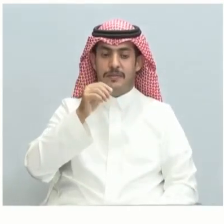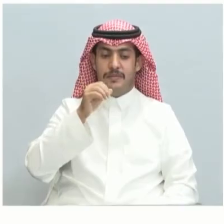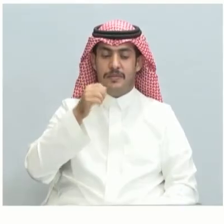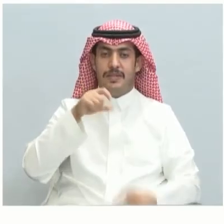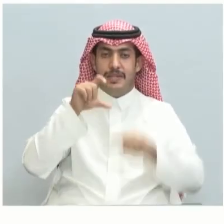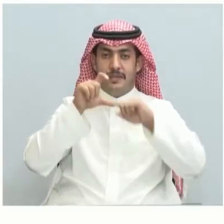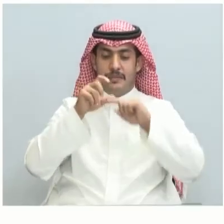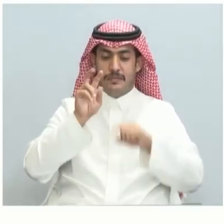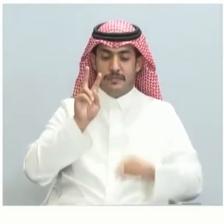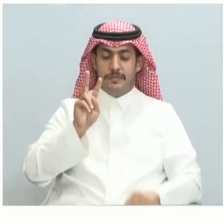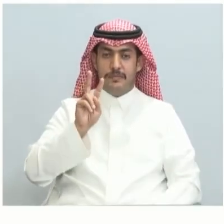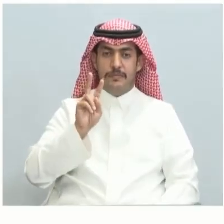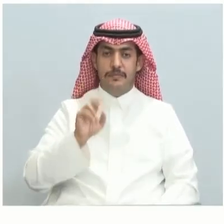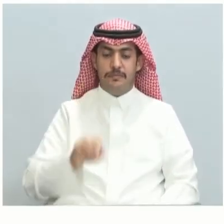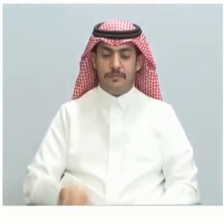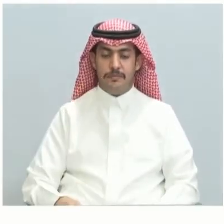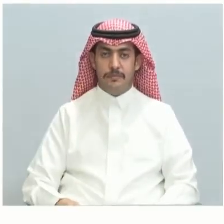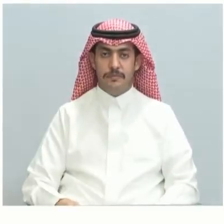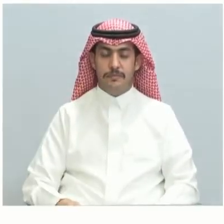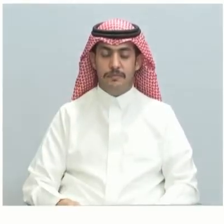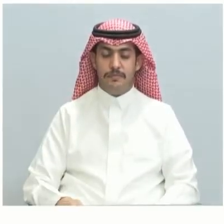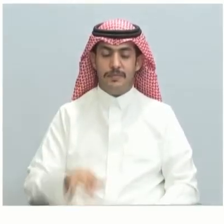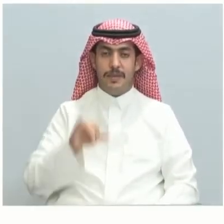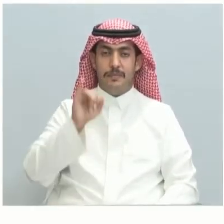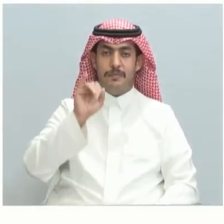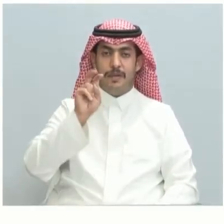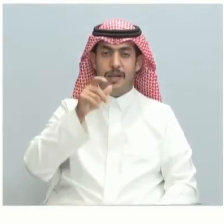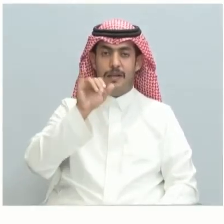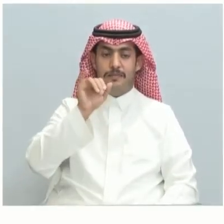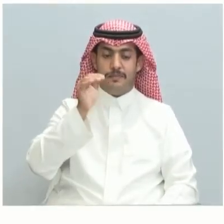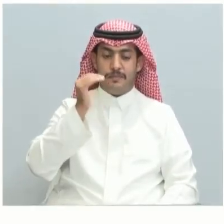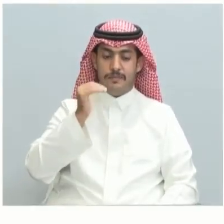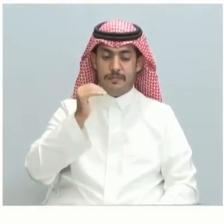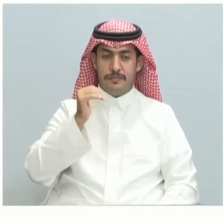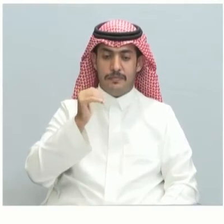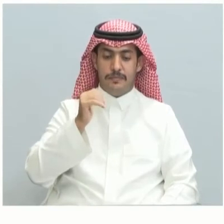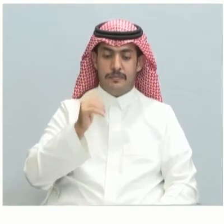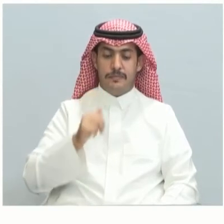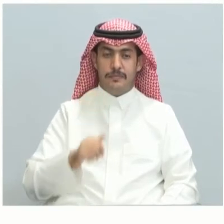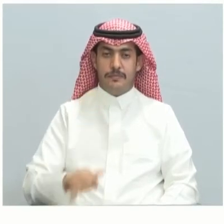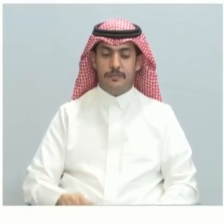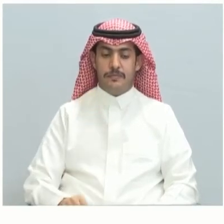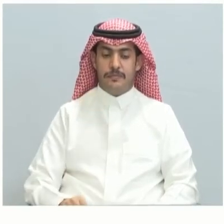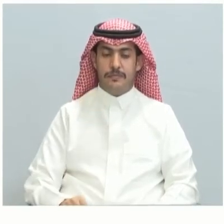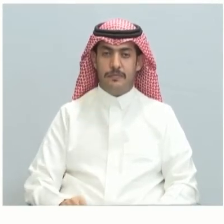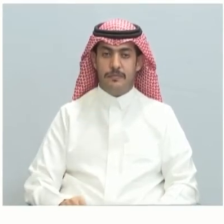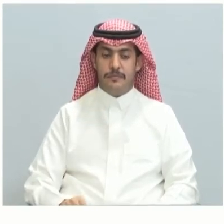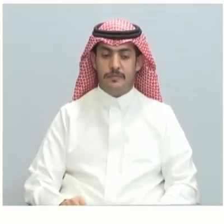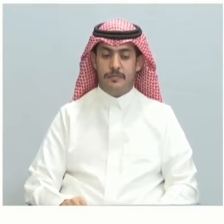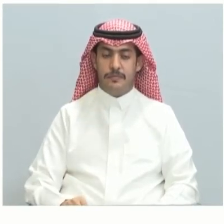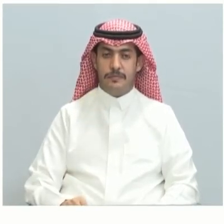في عمليه القسمه وهو اثنان المقام بارك الله فيكم المقام هو العدد المقسوم عليه وهو